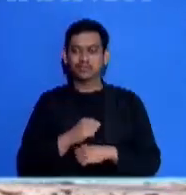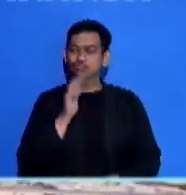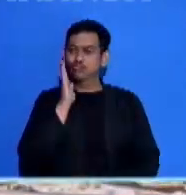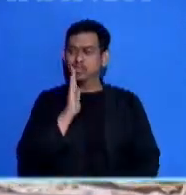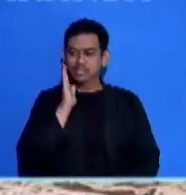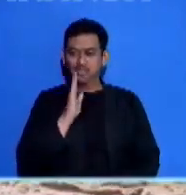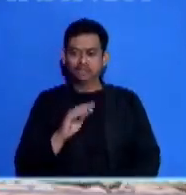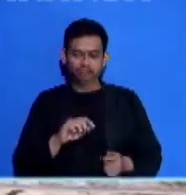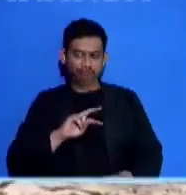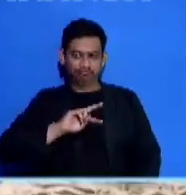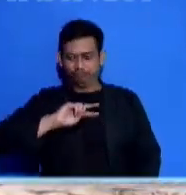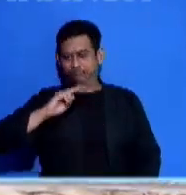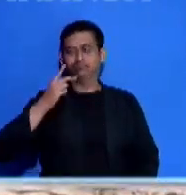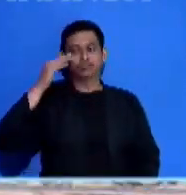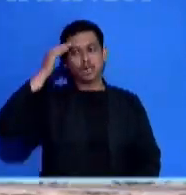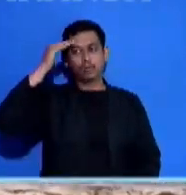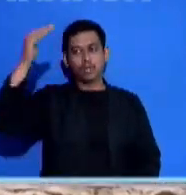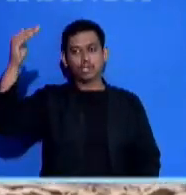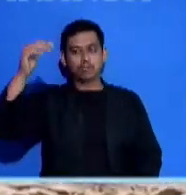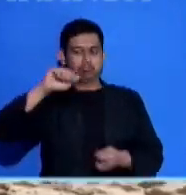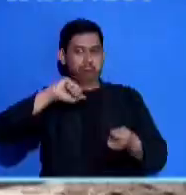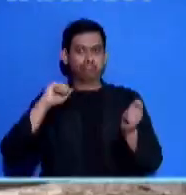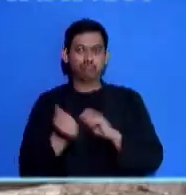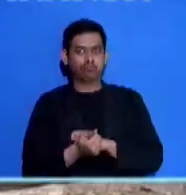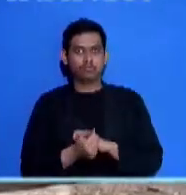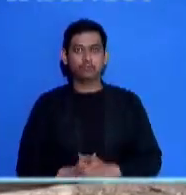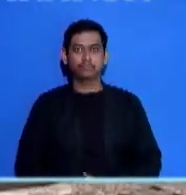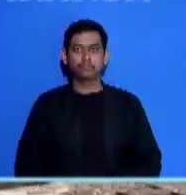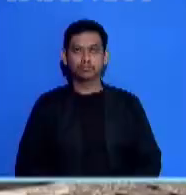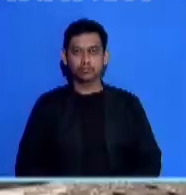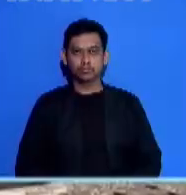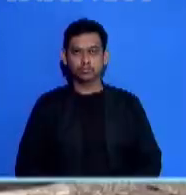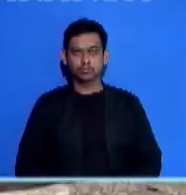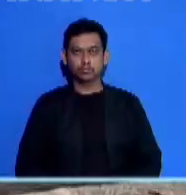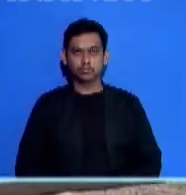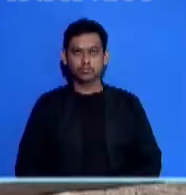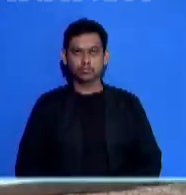mengganti senior-seniornya demikian Paulus Yesaya Jati TVRI Yogyakarta melaporkan